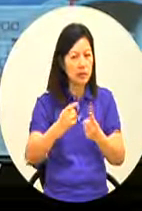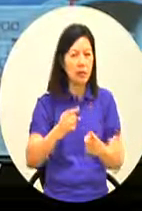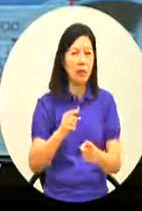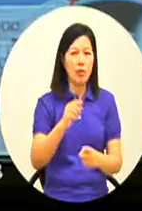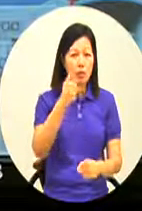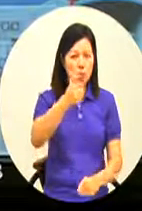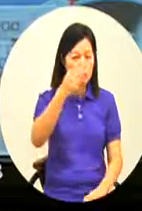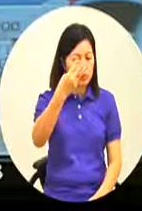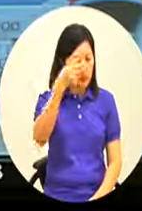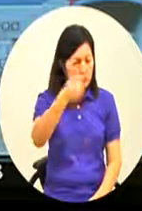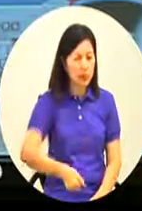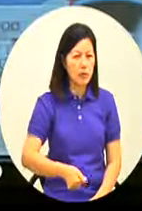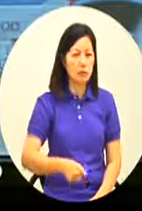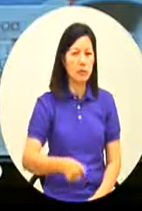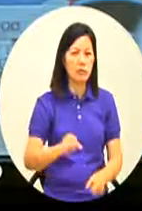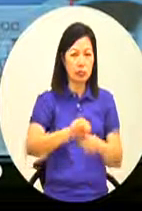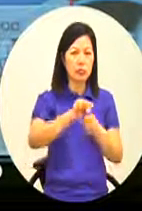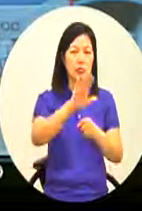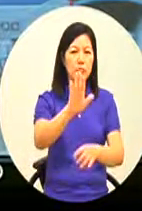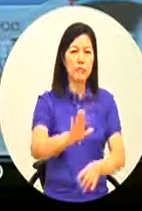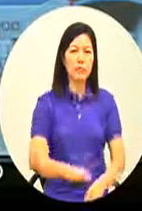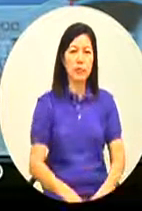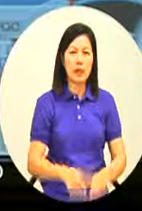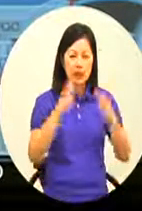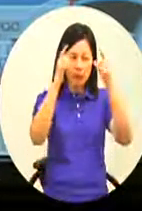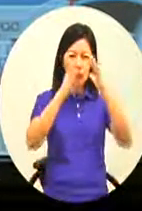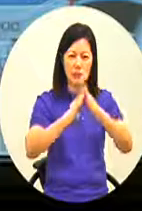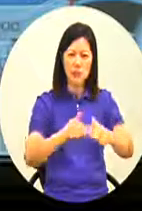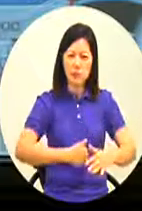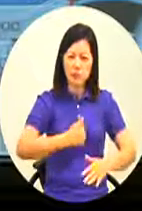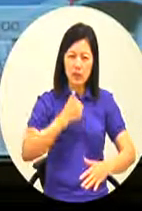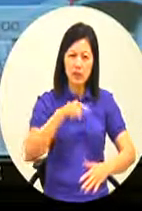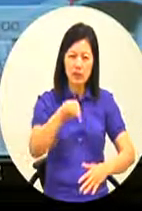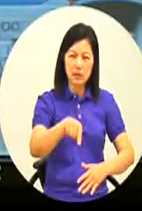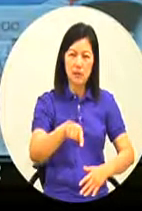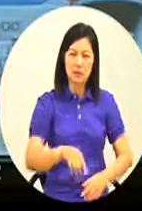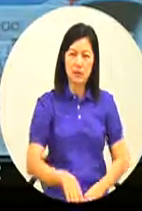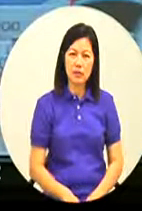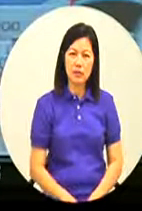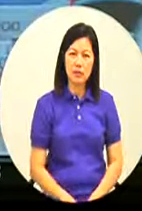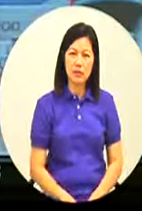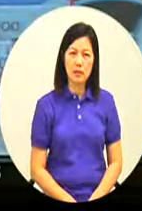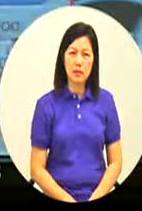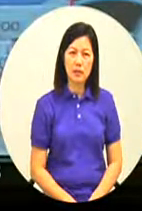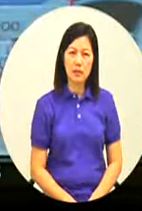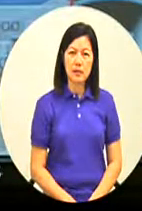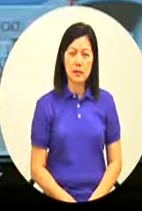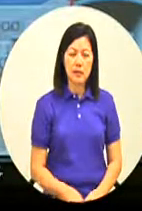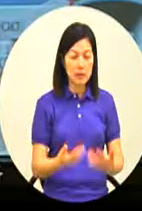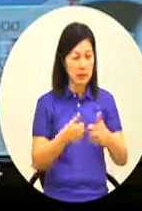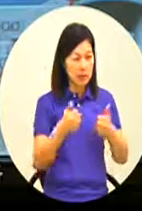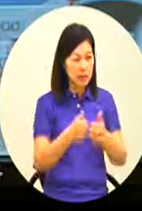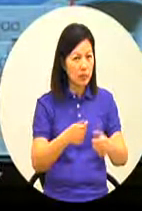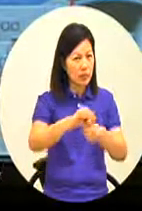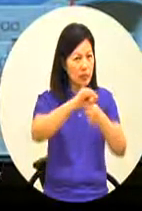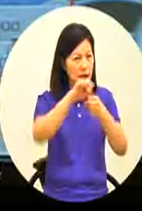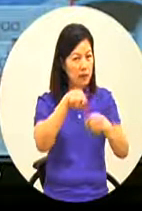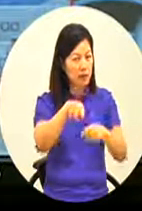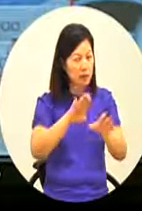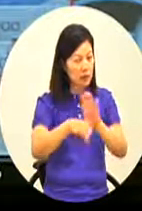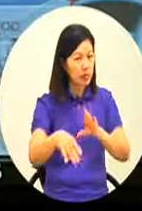了这么多啊。高雄市是不是真的有这样子的一个机会可以增加这么多的